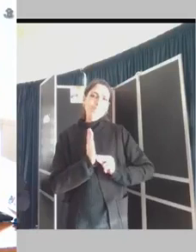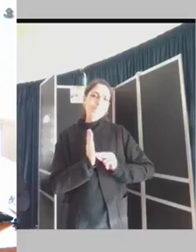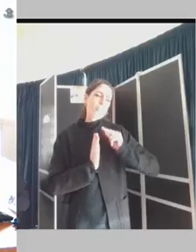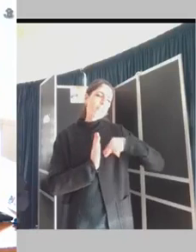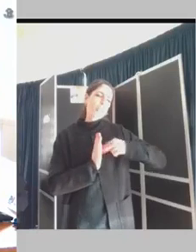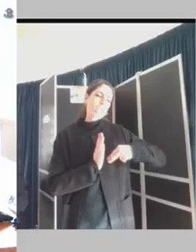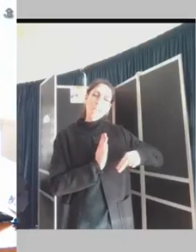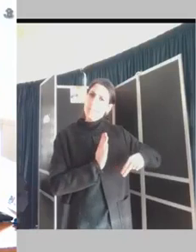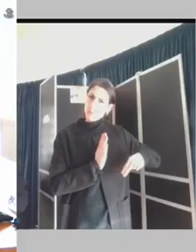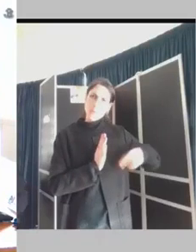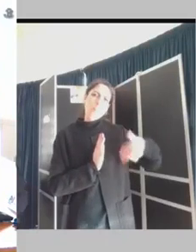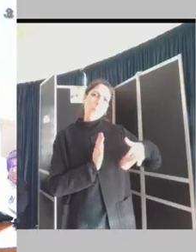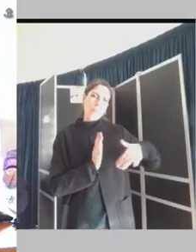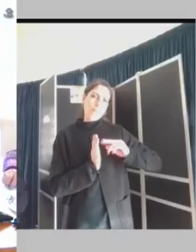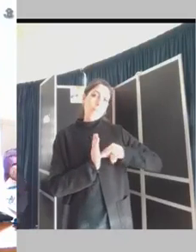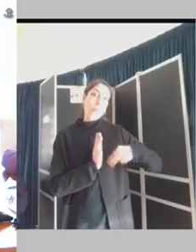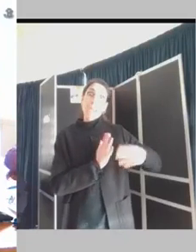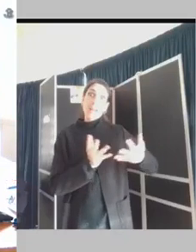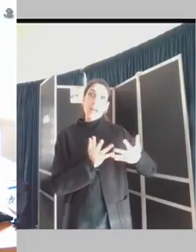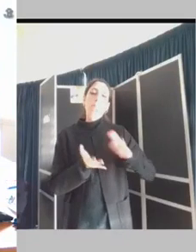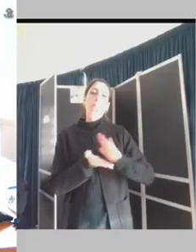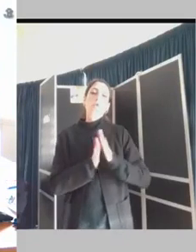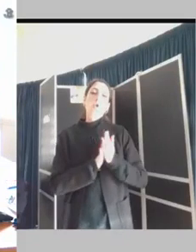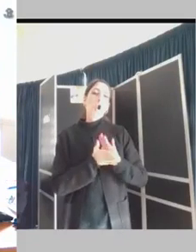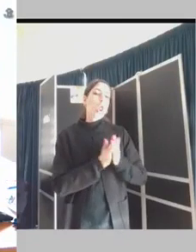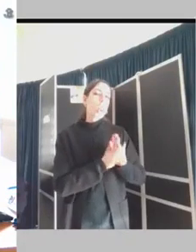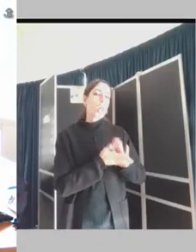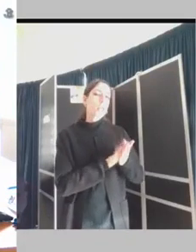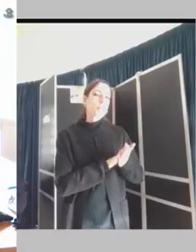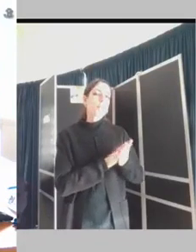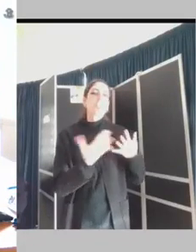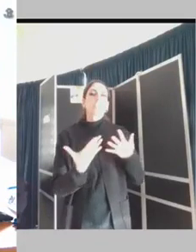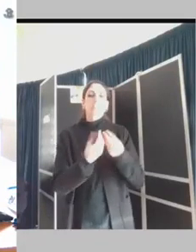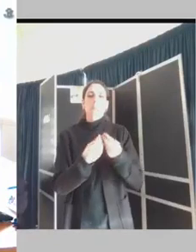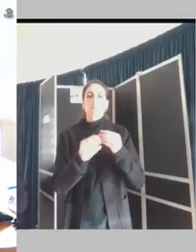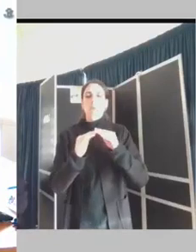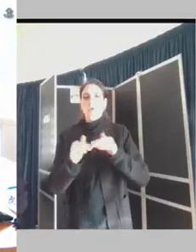stiamo firmando una serie di protocolli con la Protezione Civile,